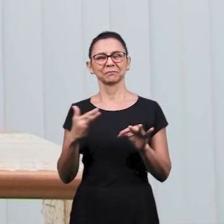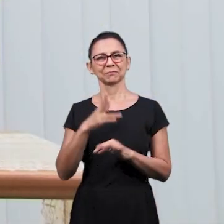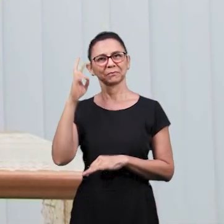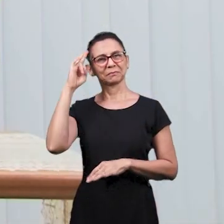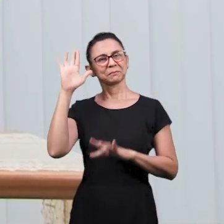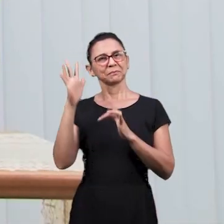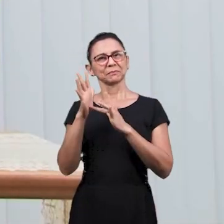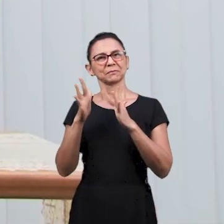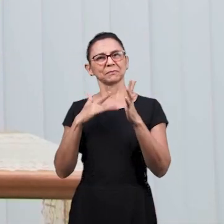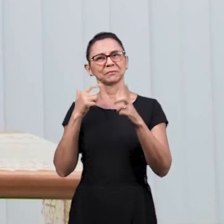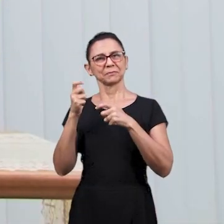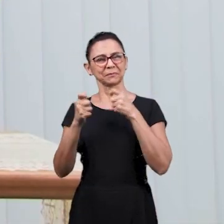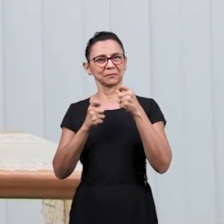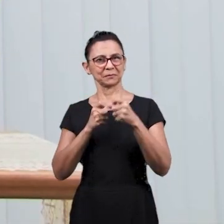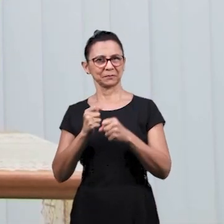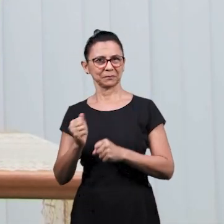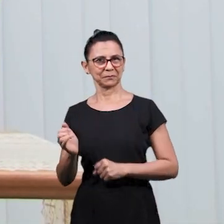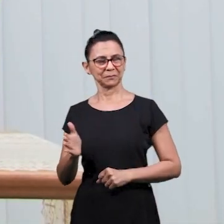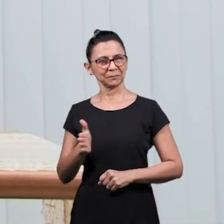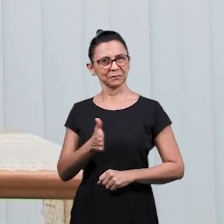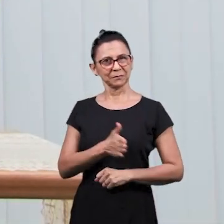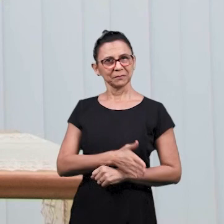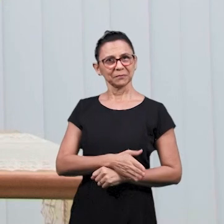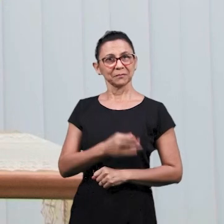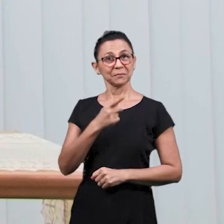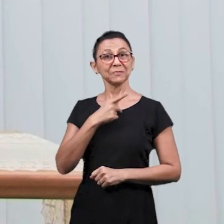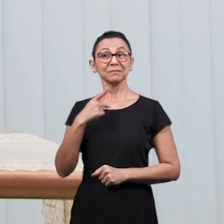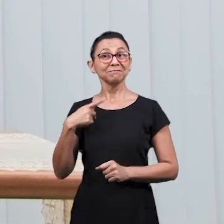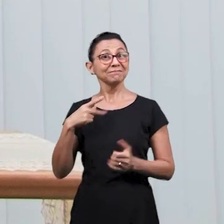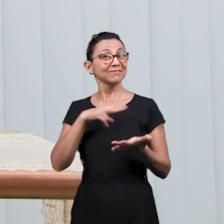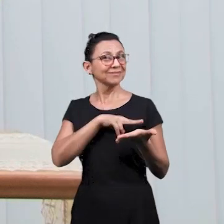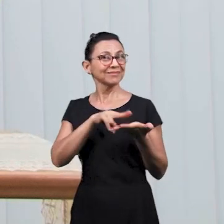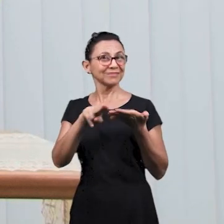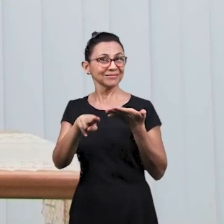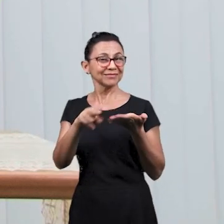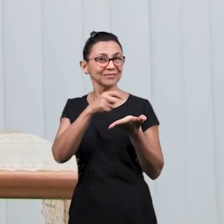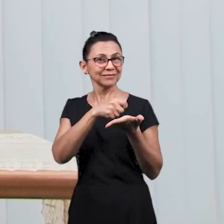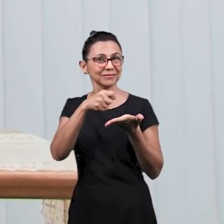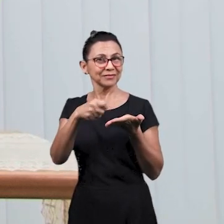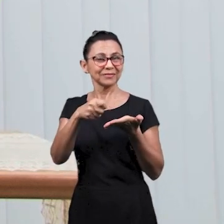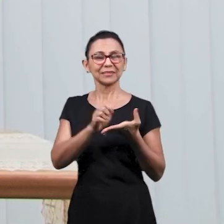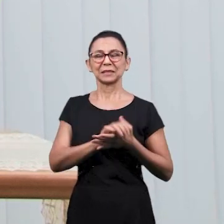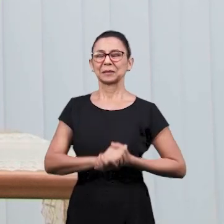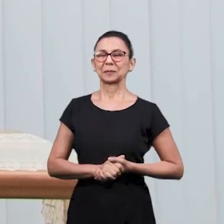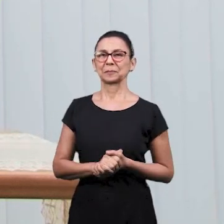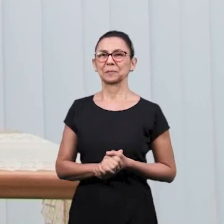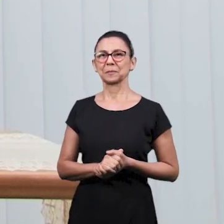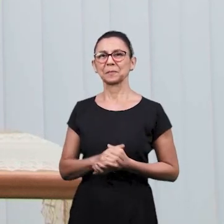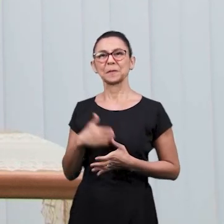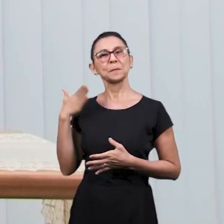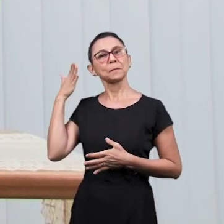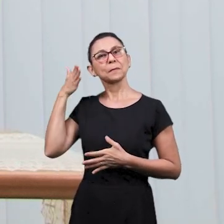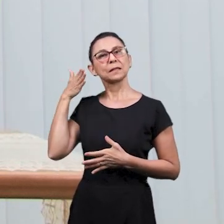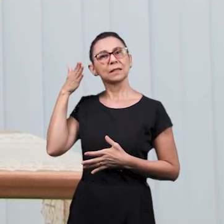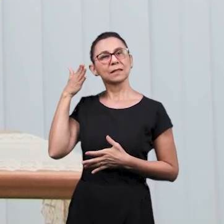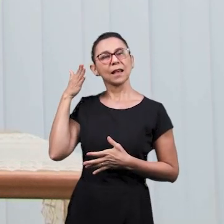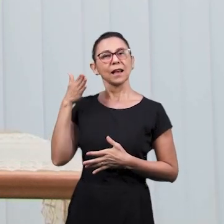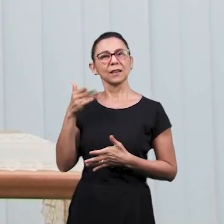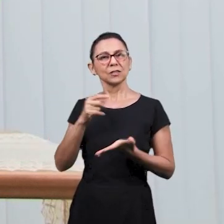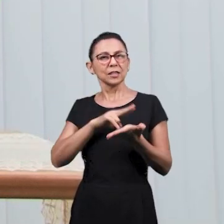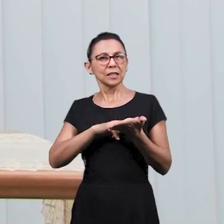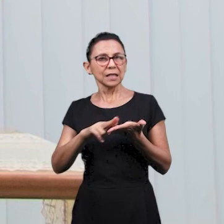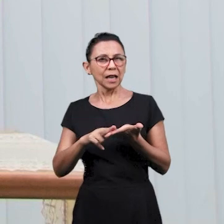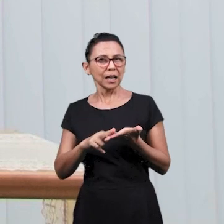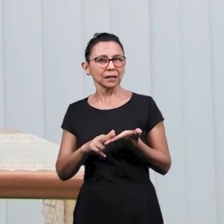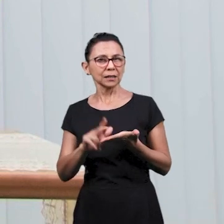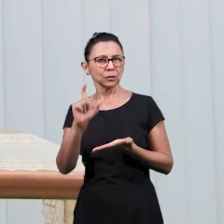Слава нашему Господу Иисусу! Аллилуйя! И теперь мы послушаем пасторские письма. Это послания,